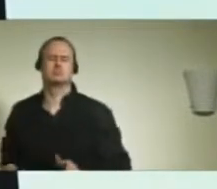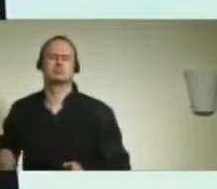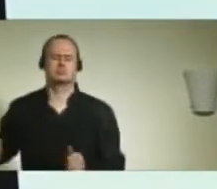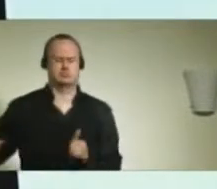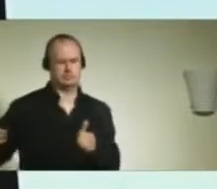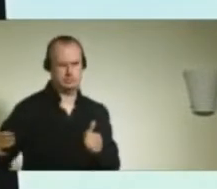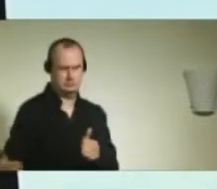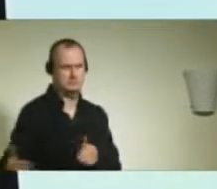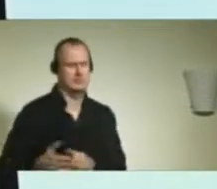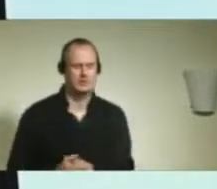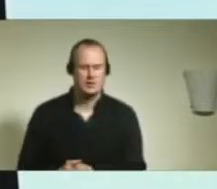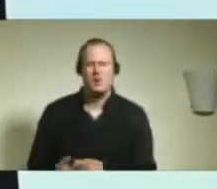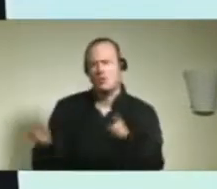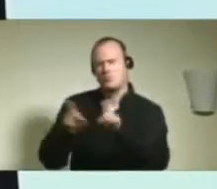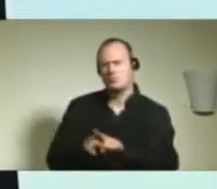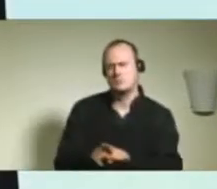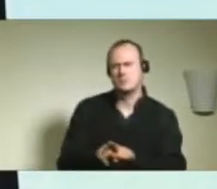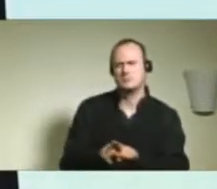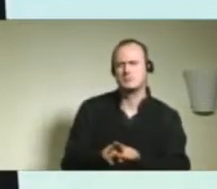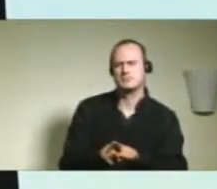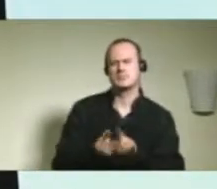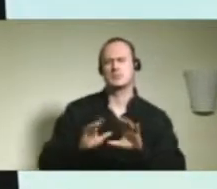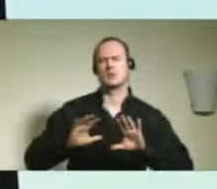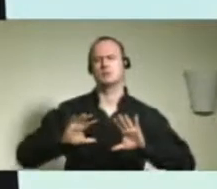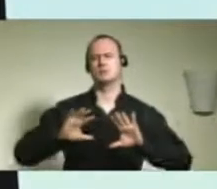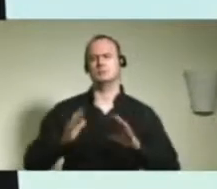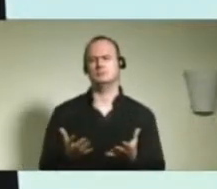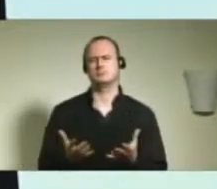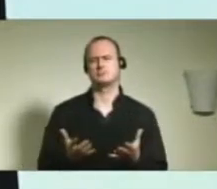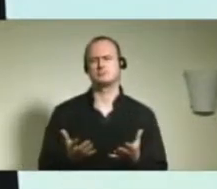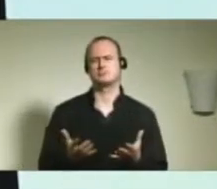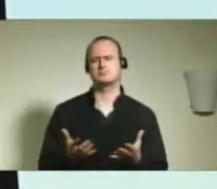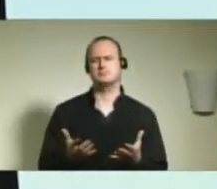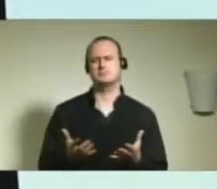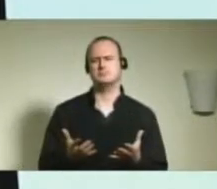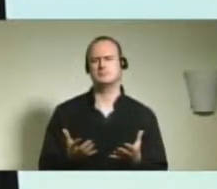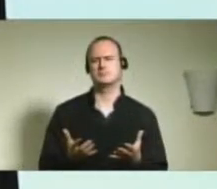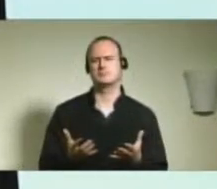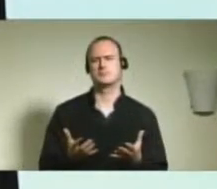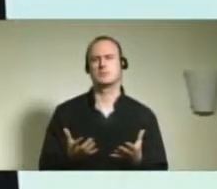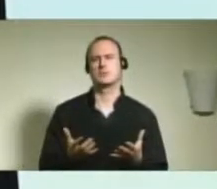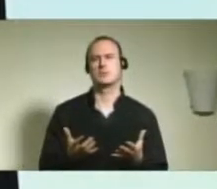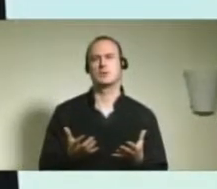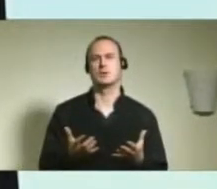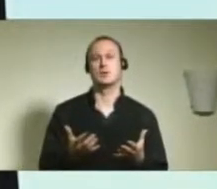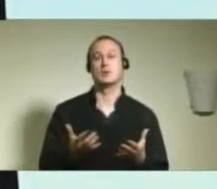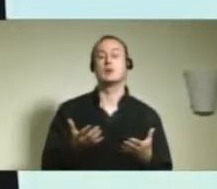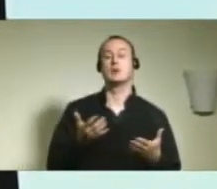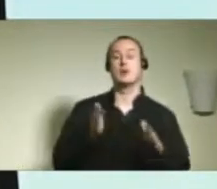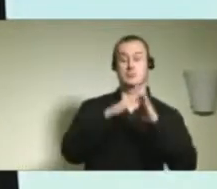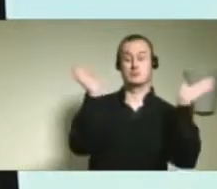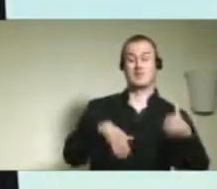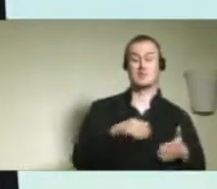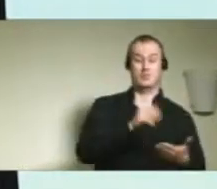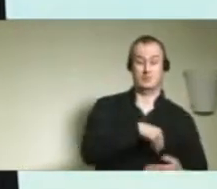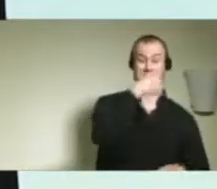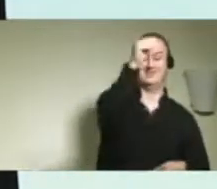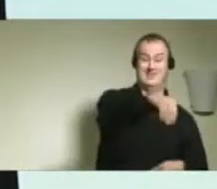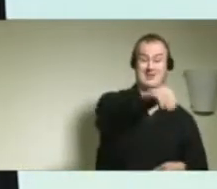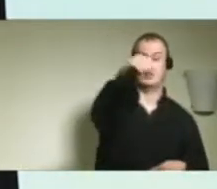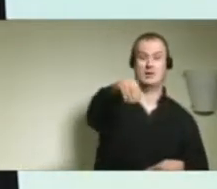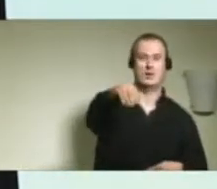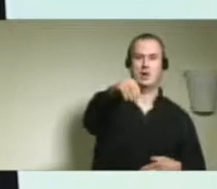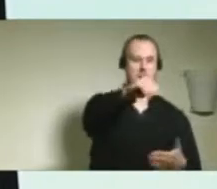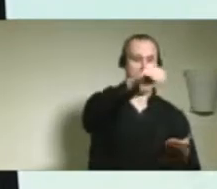peut stopper, par exemple, au niveau de la livraison à domicile qui va toucher, si ça